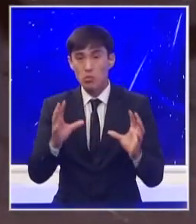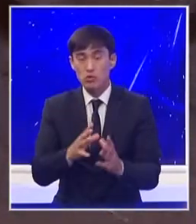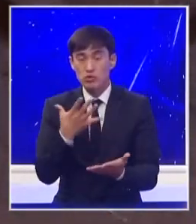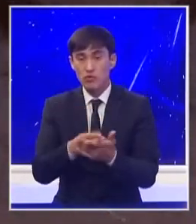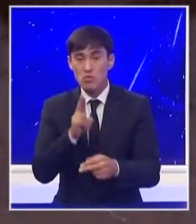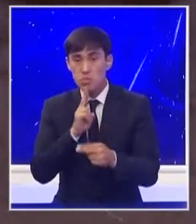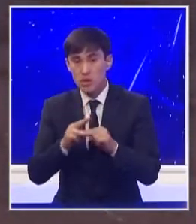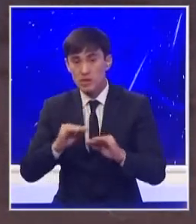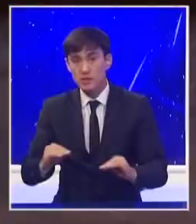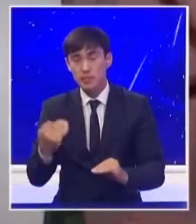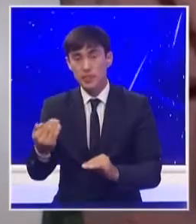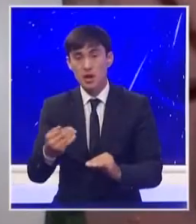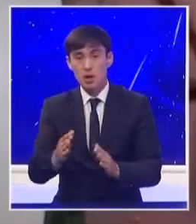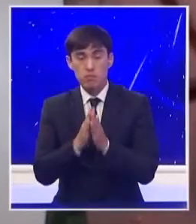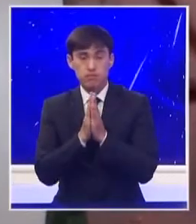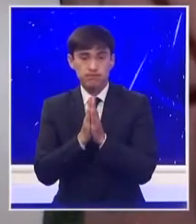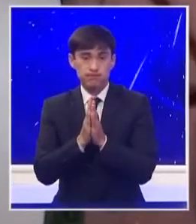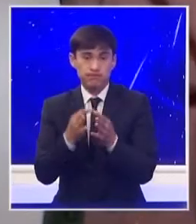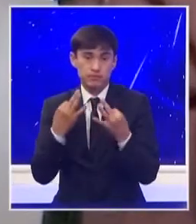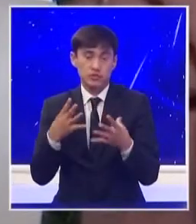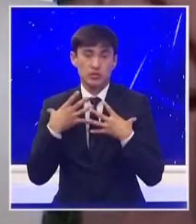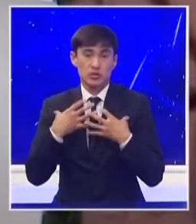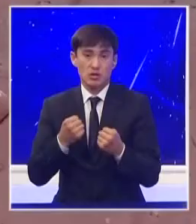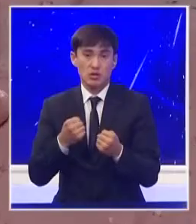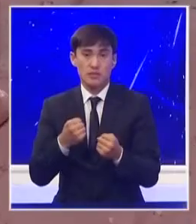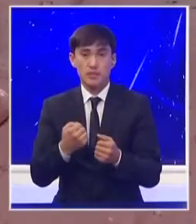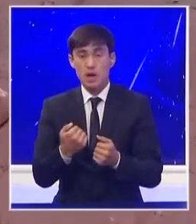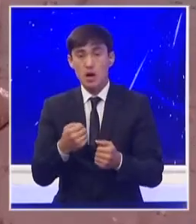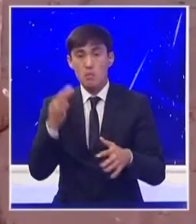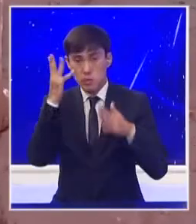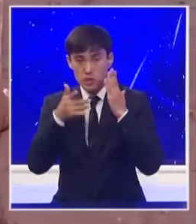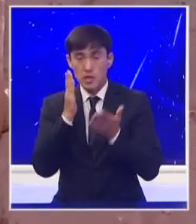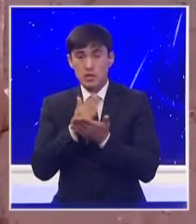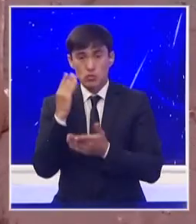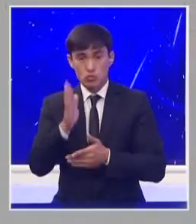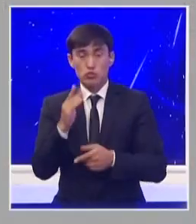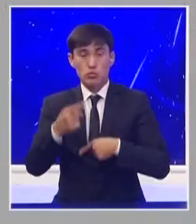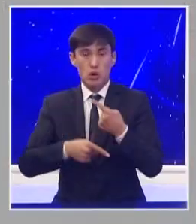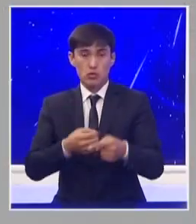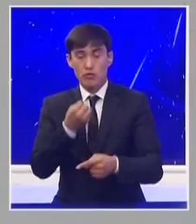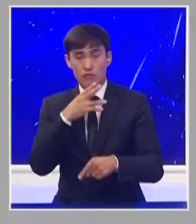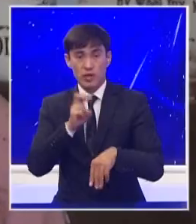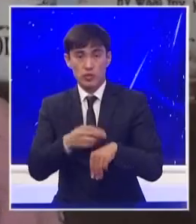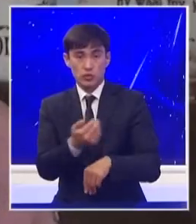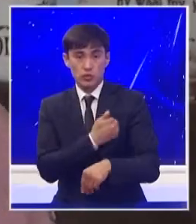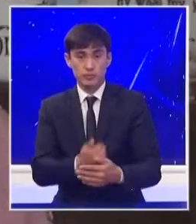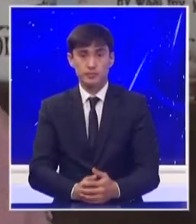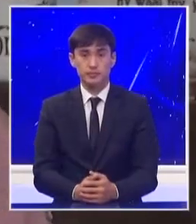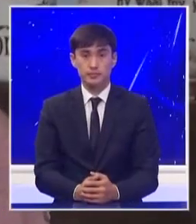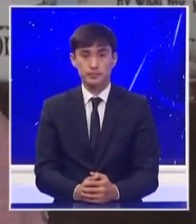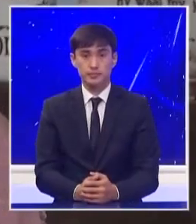а в свободное время молит Бога о исцелении. Ведь у Алтынай есть мечта – стать в будущем хорошим врачом.